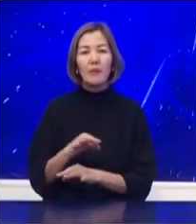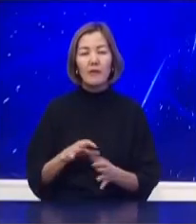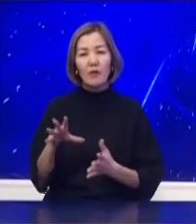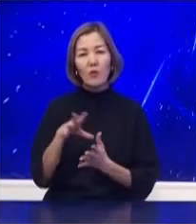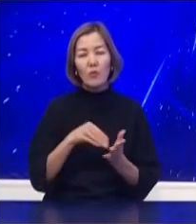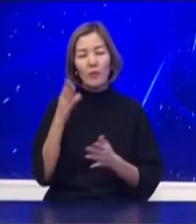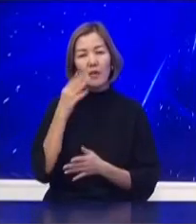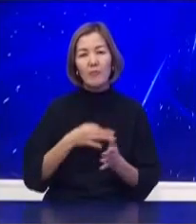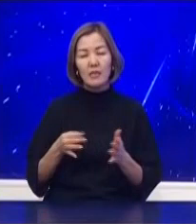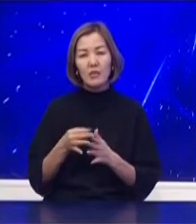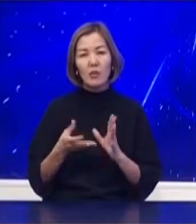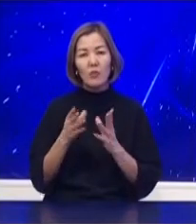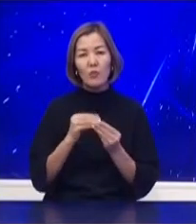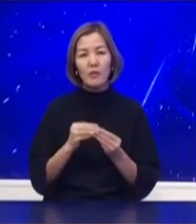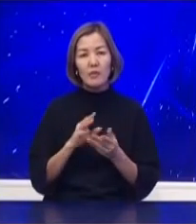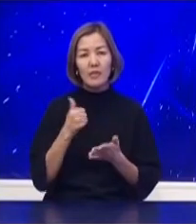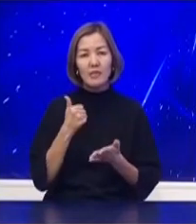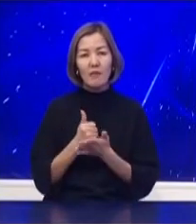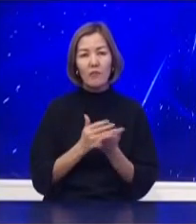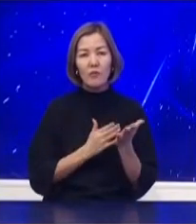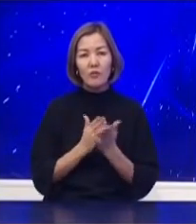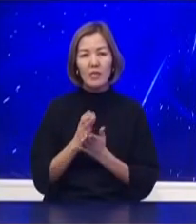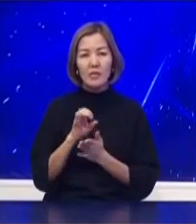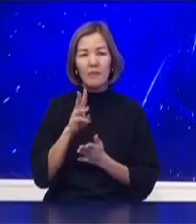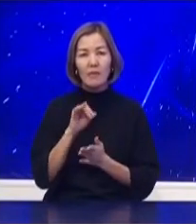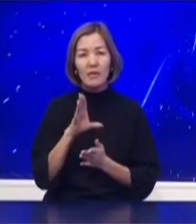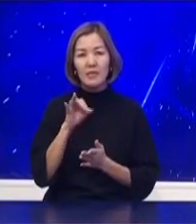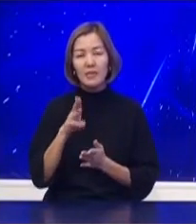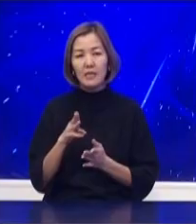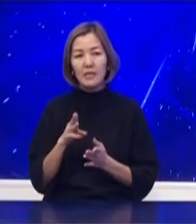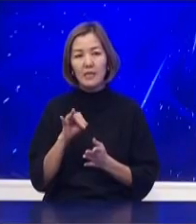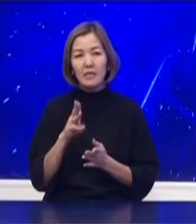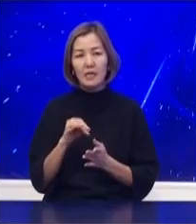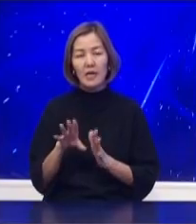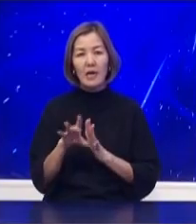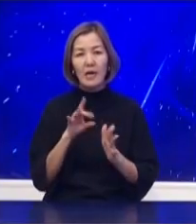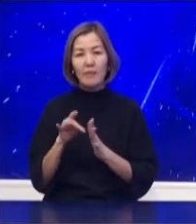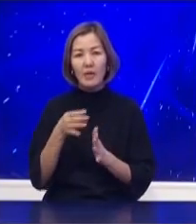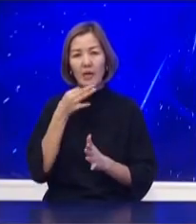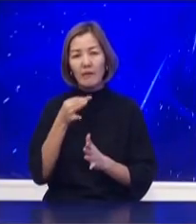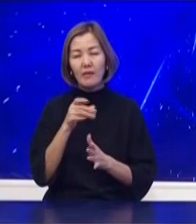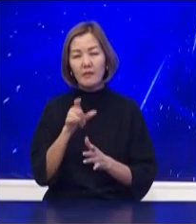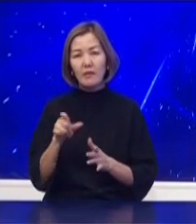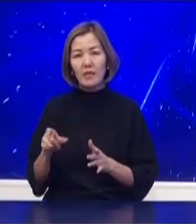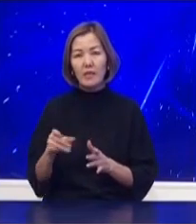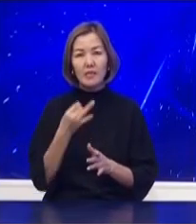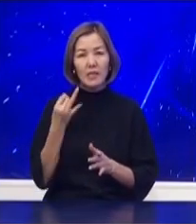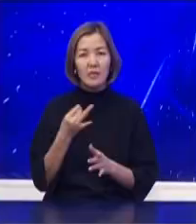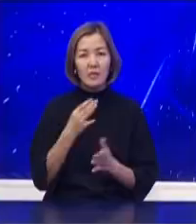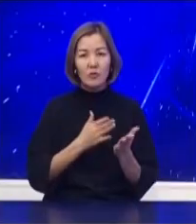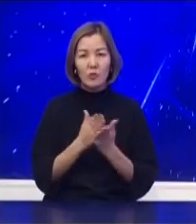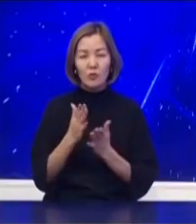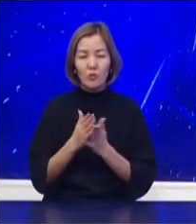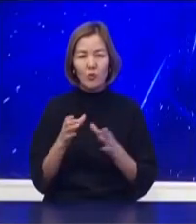Алматинской области является составной частью концепции Smart City на данный момент уже определены ответственные лица из всех заинтересованных структурных